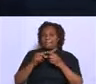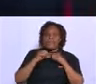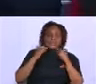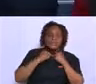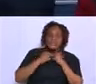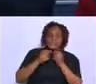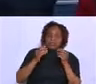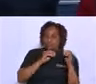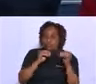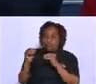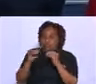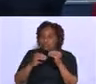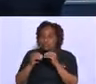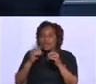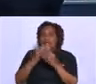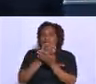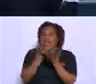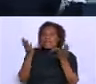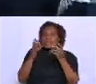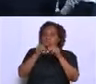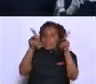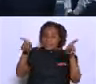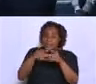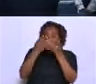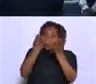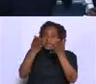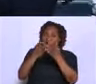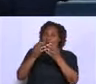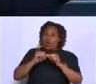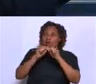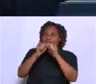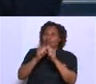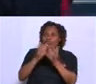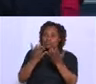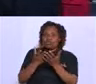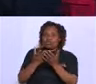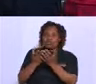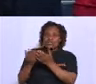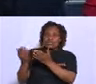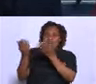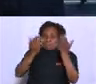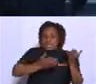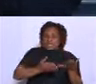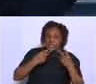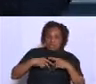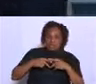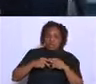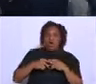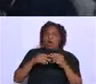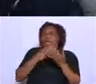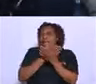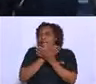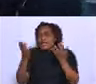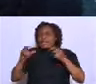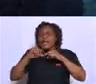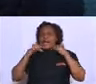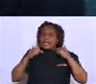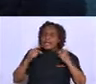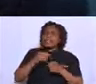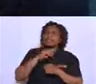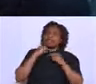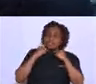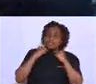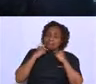pia. Kule kwenye vituo endelea kupokea watu, wale wachungaji wa injilisti, wazee wa kanisa walioko kwenye vituo maeneo